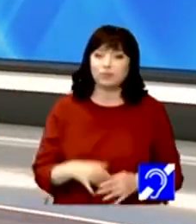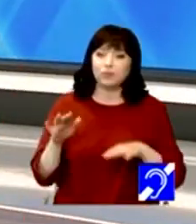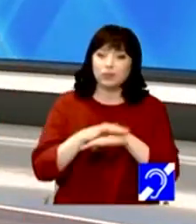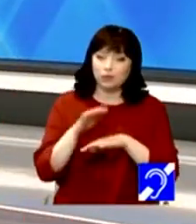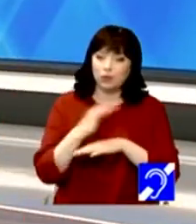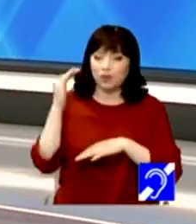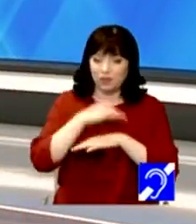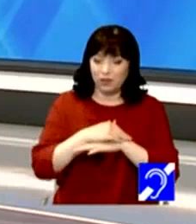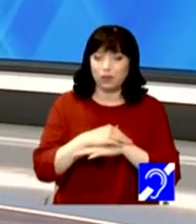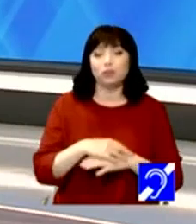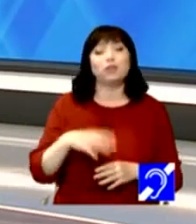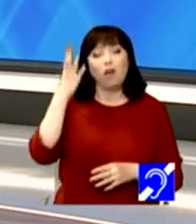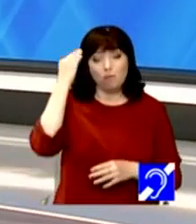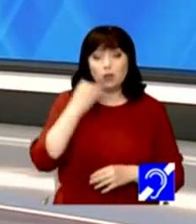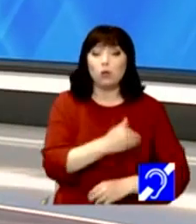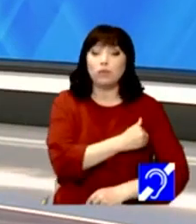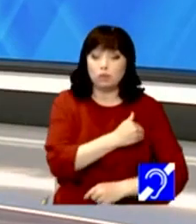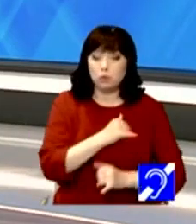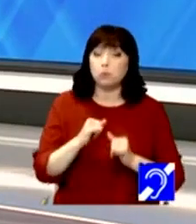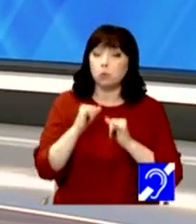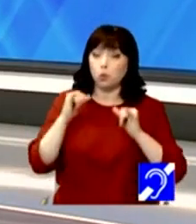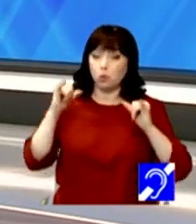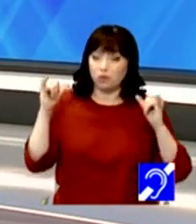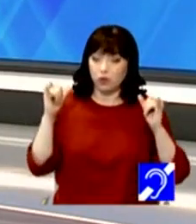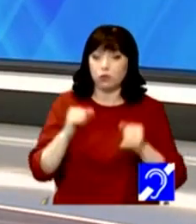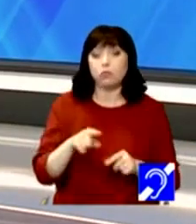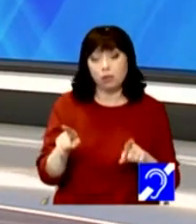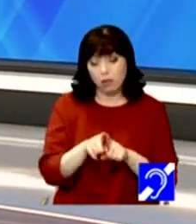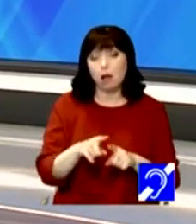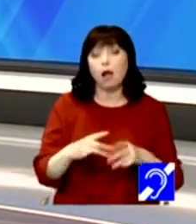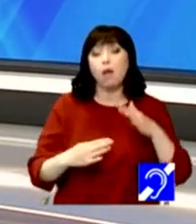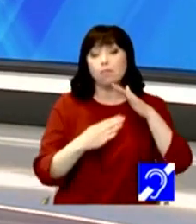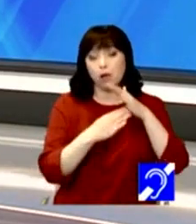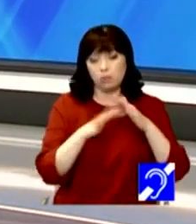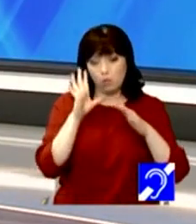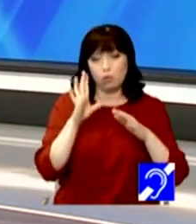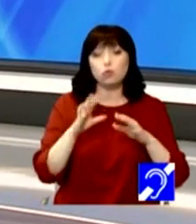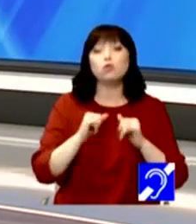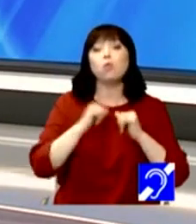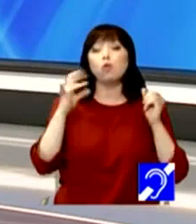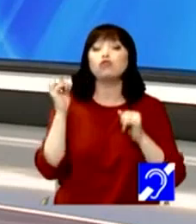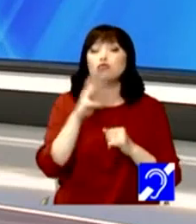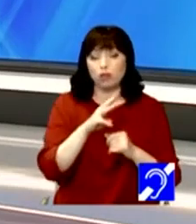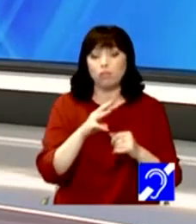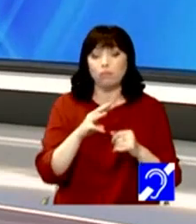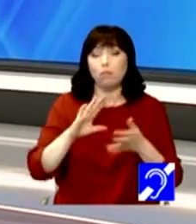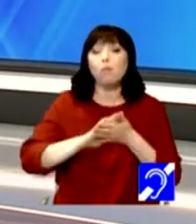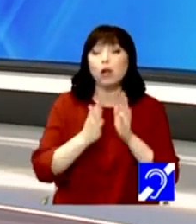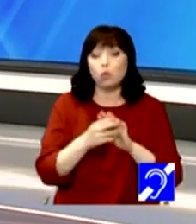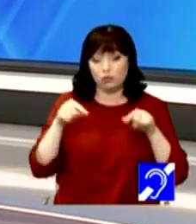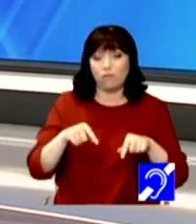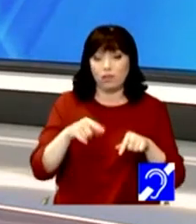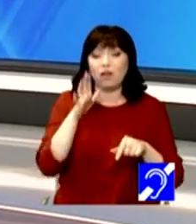Bine v-am găsit în Republica Moldova, temperaturile cresc substanțial, astfel încât maximele vor fi mult mai ridicate decât ar trebui în această perioadă a